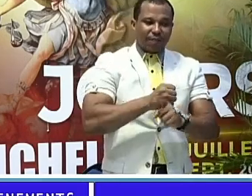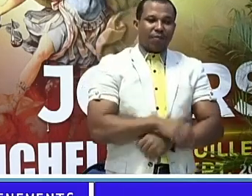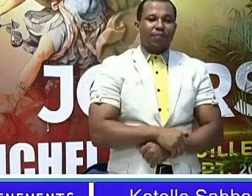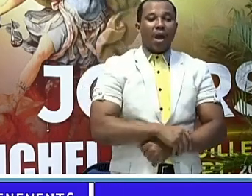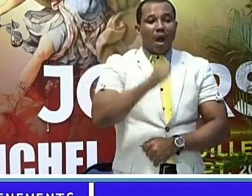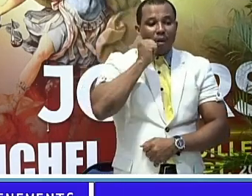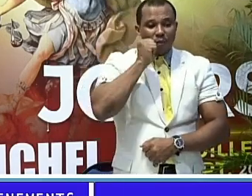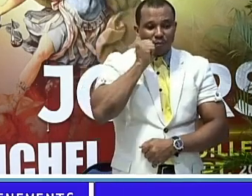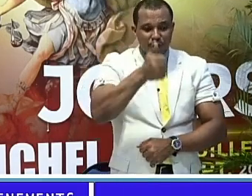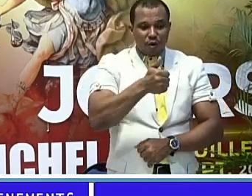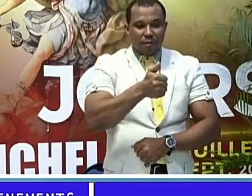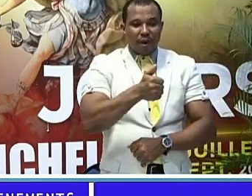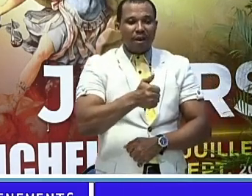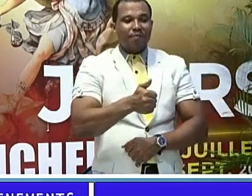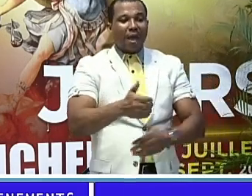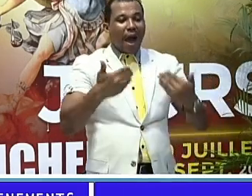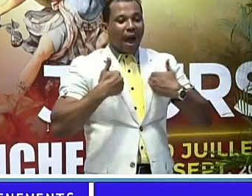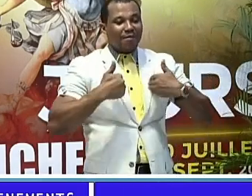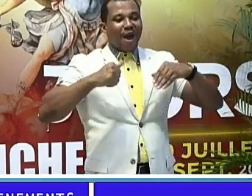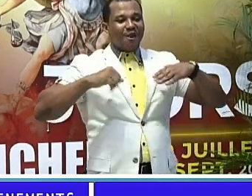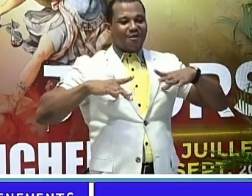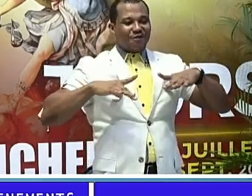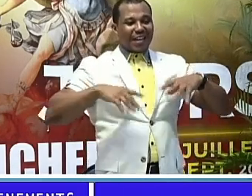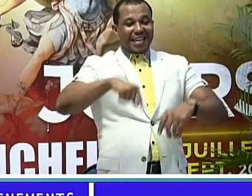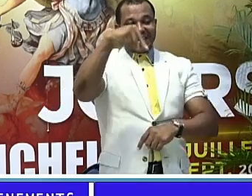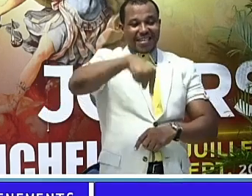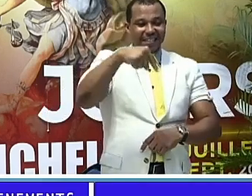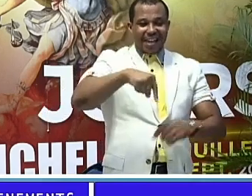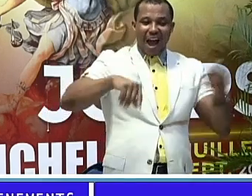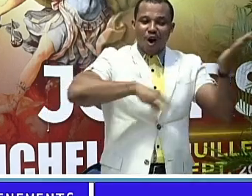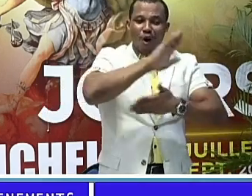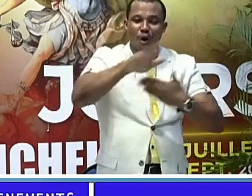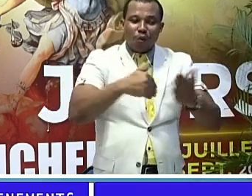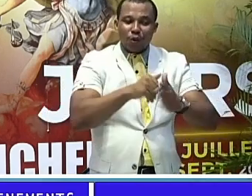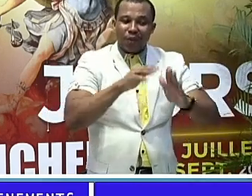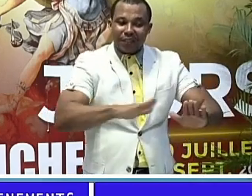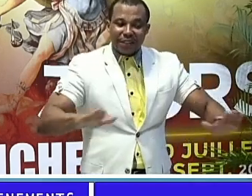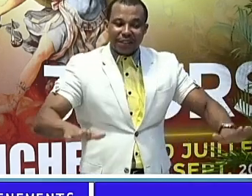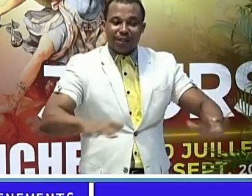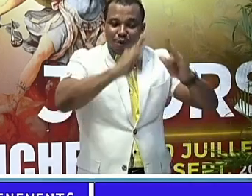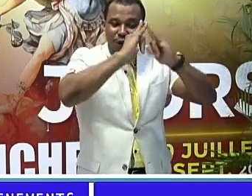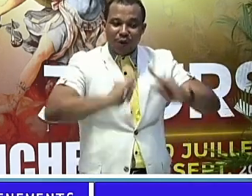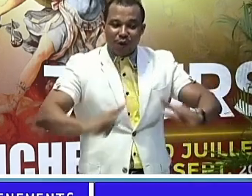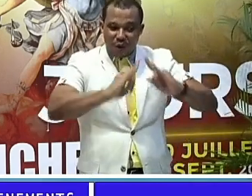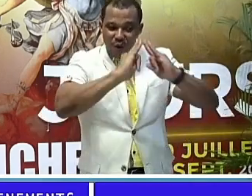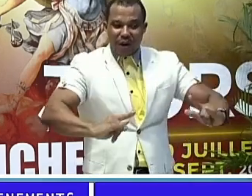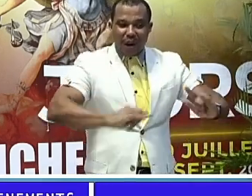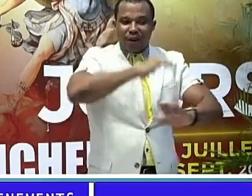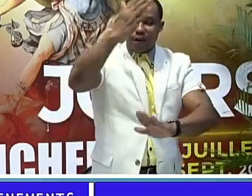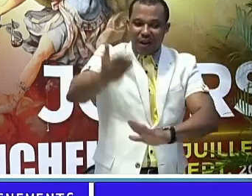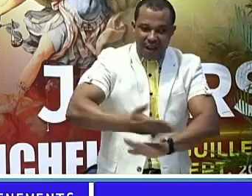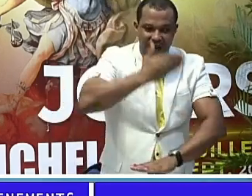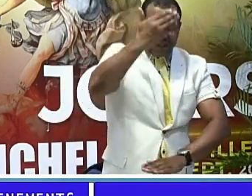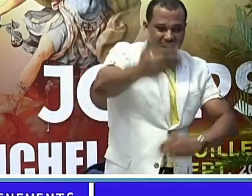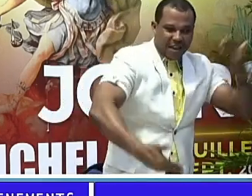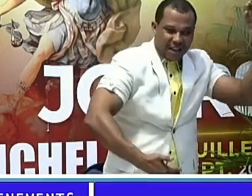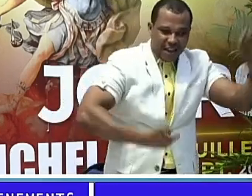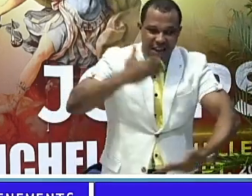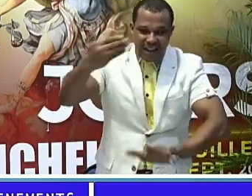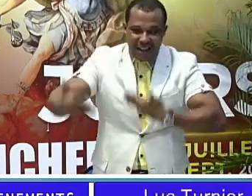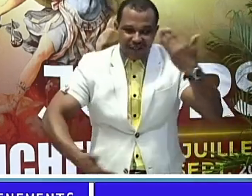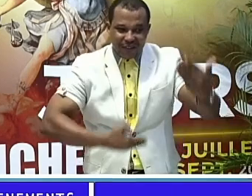amis, excusez ma petite fête dans l'église là. Tout si monde qui dans camp yo, enfant de cœur, tout invité gon fête qu'a fête pour